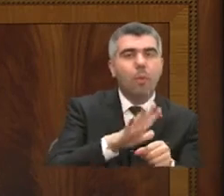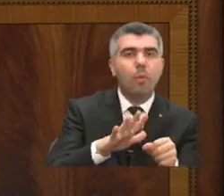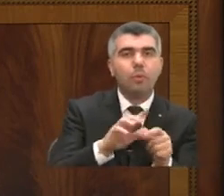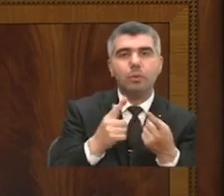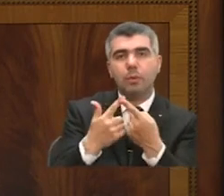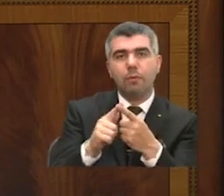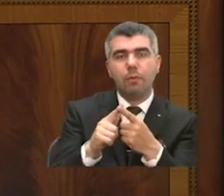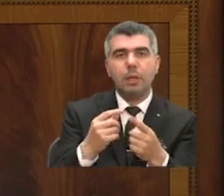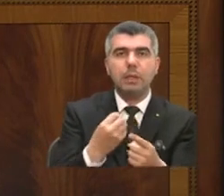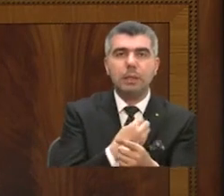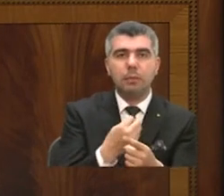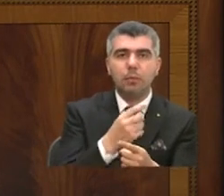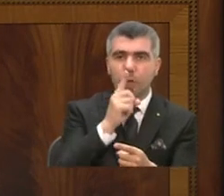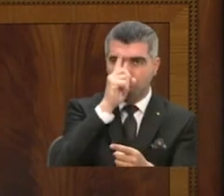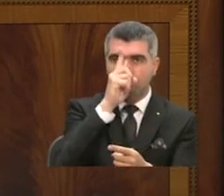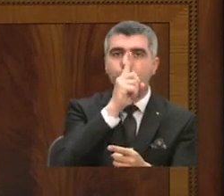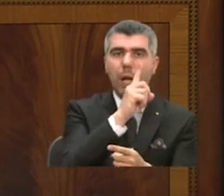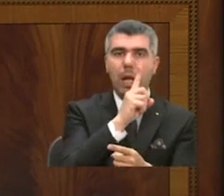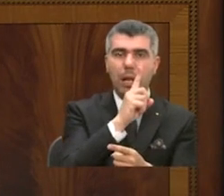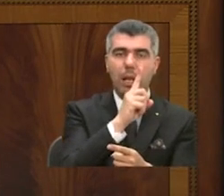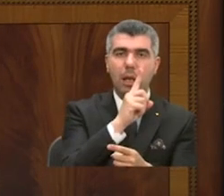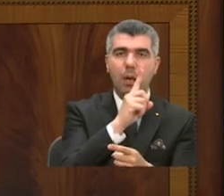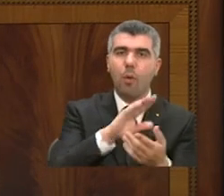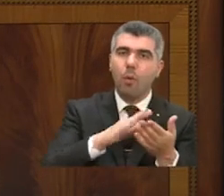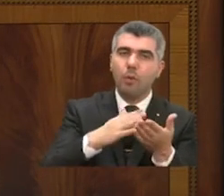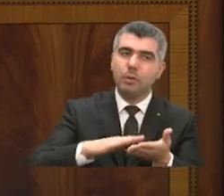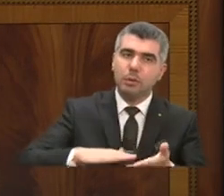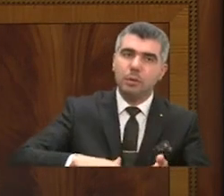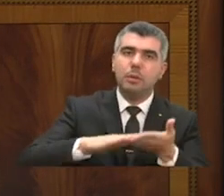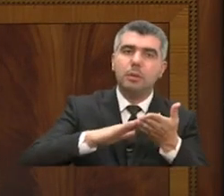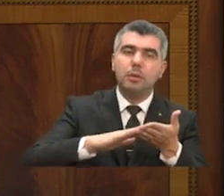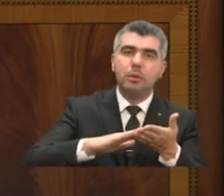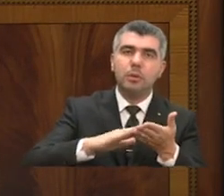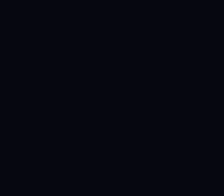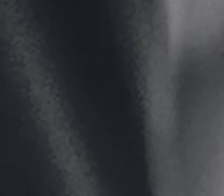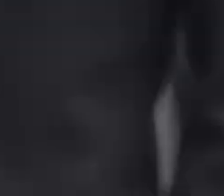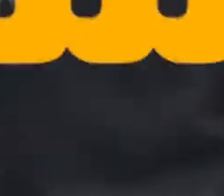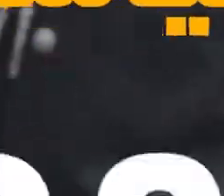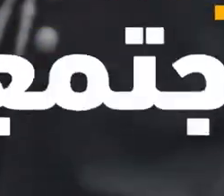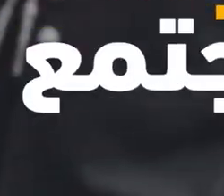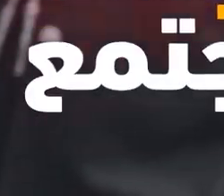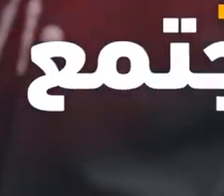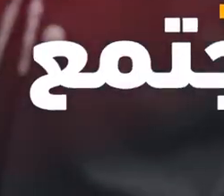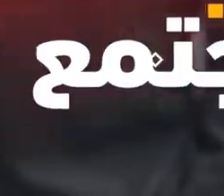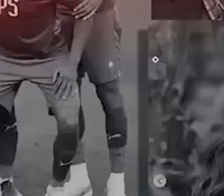في القطاع إن شاء الله غادي نوصلوا جميعا لهذه الأهداف المرجوة. شكرا لكم.